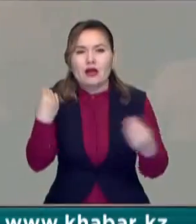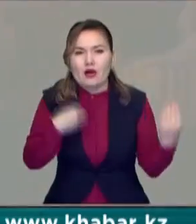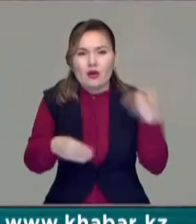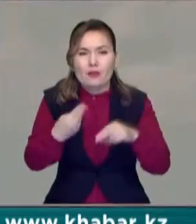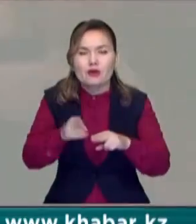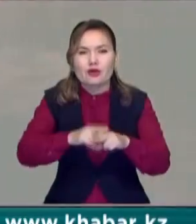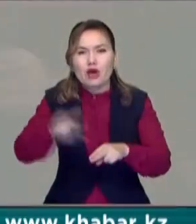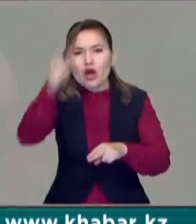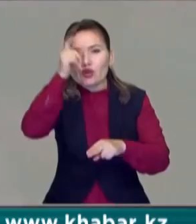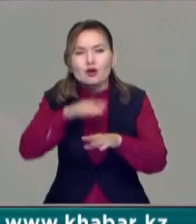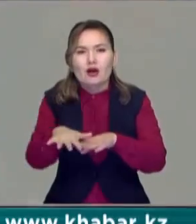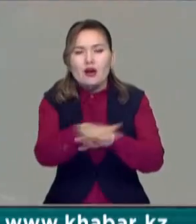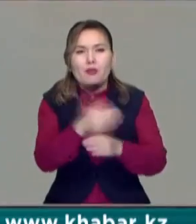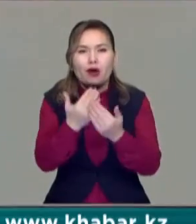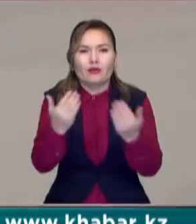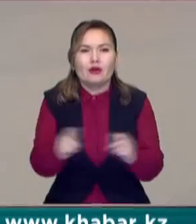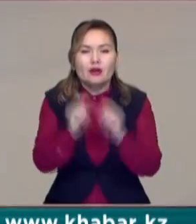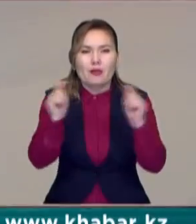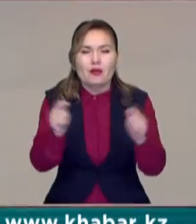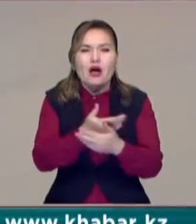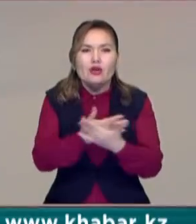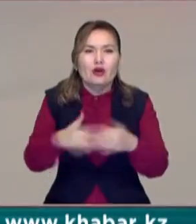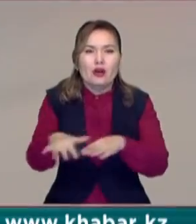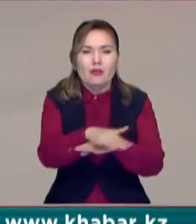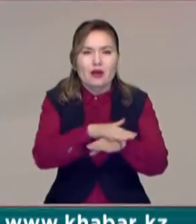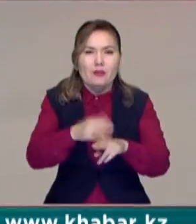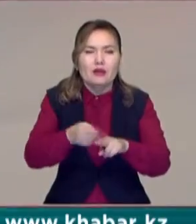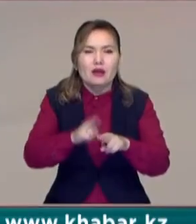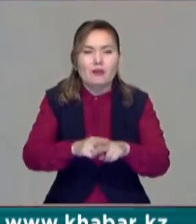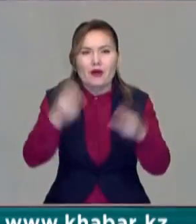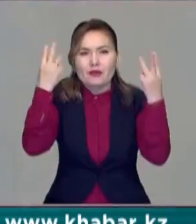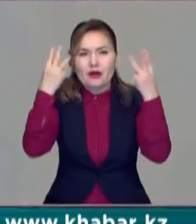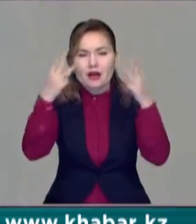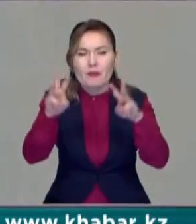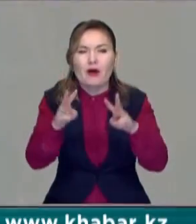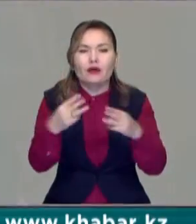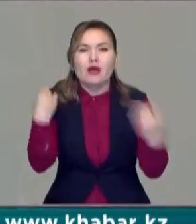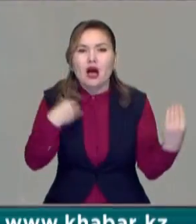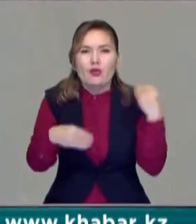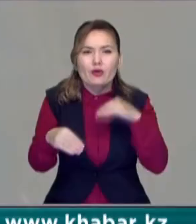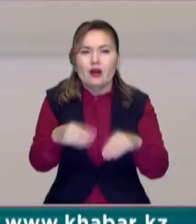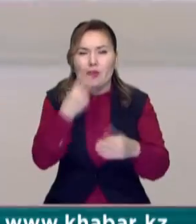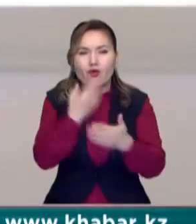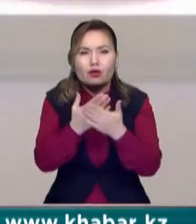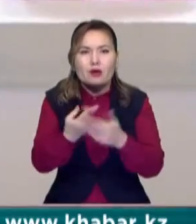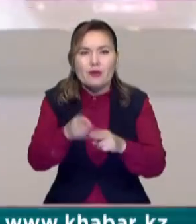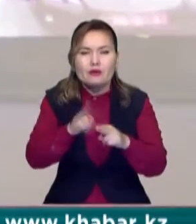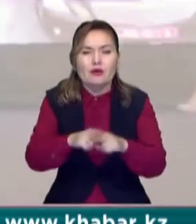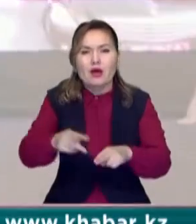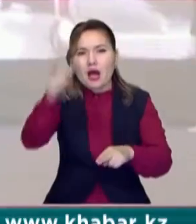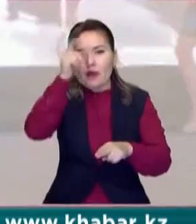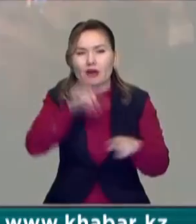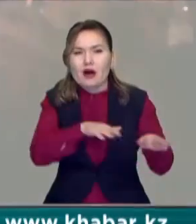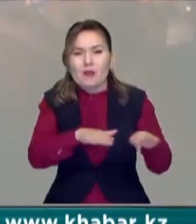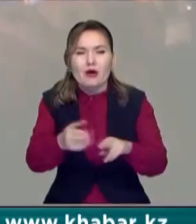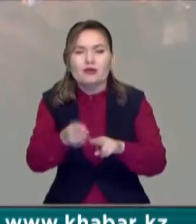кемдеріміз түріктің төрінде таныстырылды. Түрлі халықтар мен түріктің белді дизайнерлерінің туындыларын айшықтайтын шара Анкара Fashion